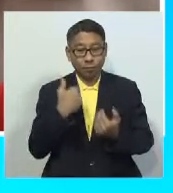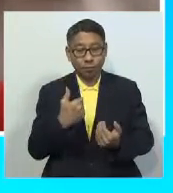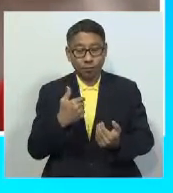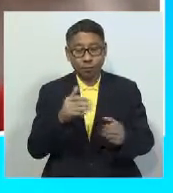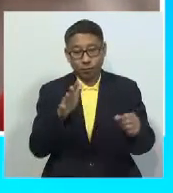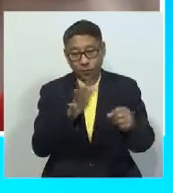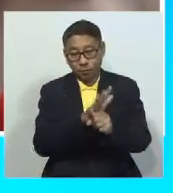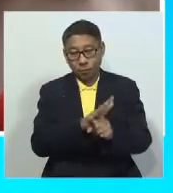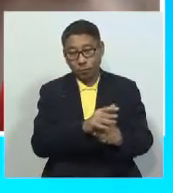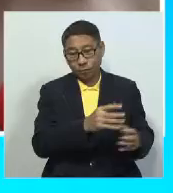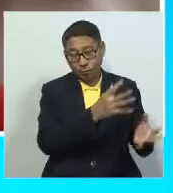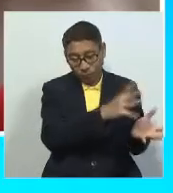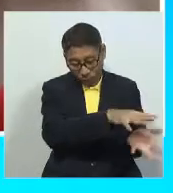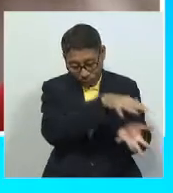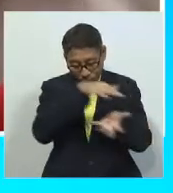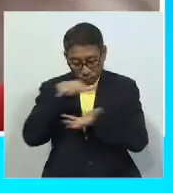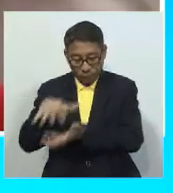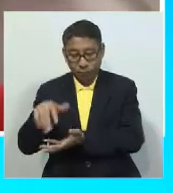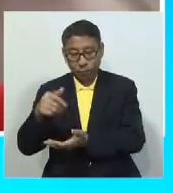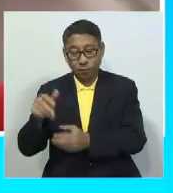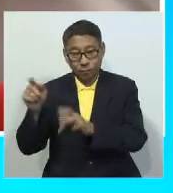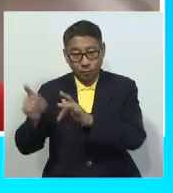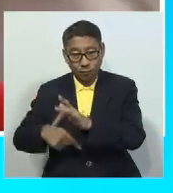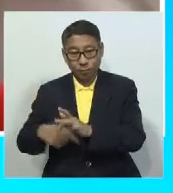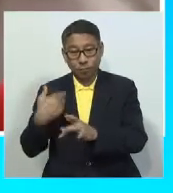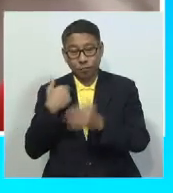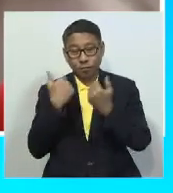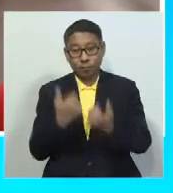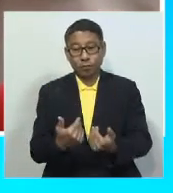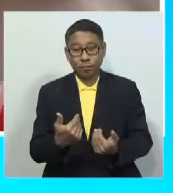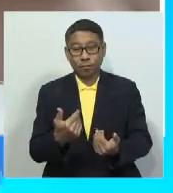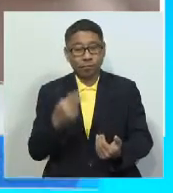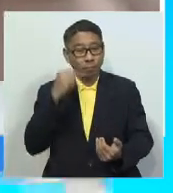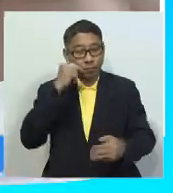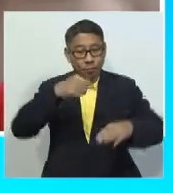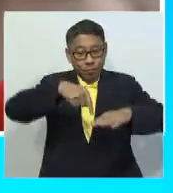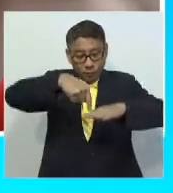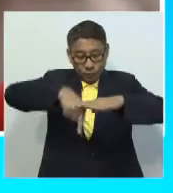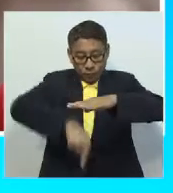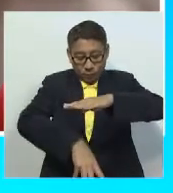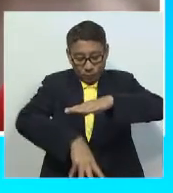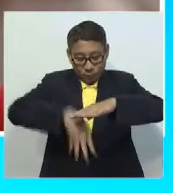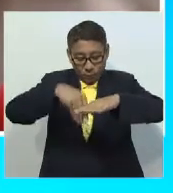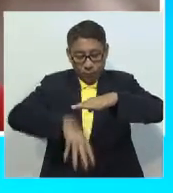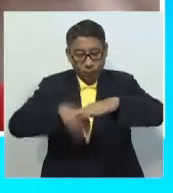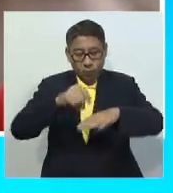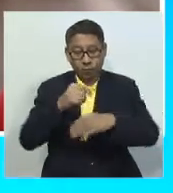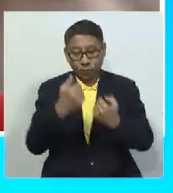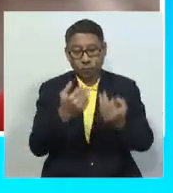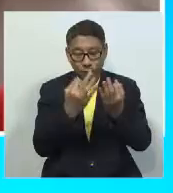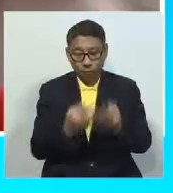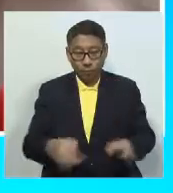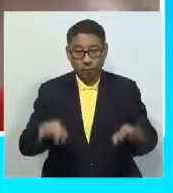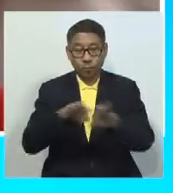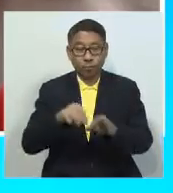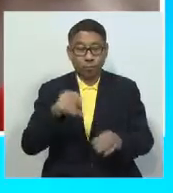มบูรณ์กว่าไปยังจุดที่ขาดแคลนอีกส่วนหนึ่งที่เราจะดูก็คือน้ำบาดาลนะครับซึ่งจะเป็นอีกจุดหนึ่งที่เป็นแห